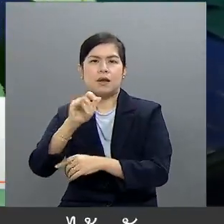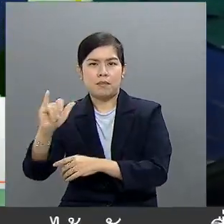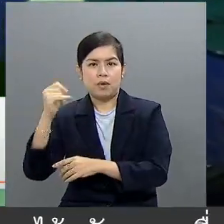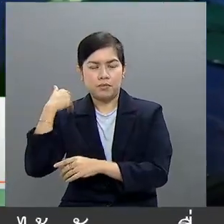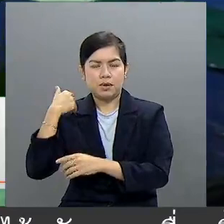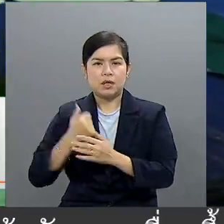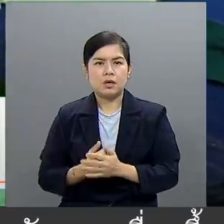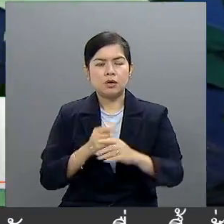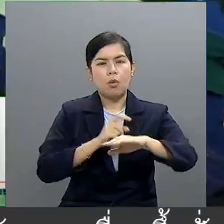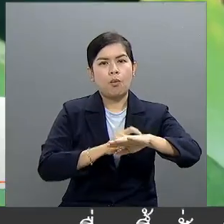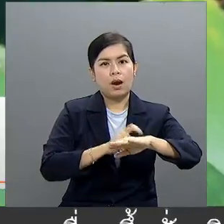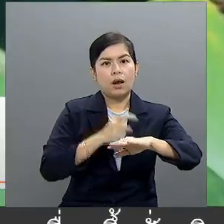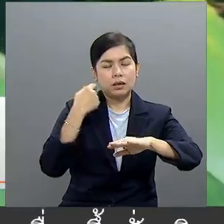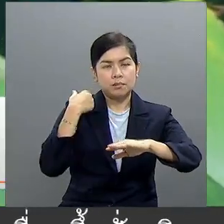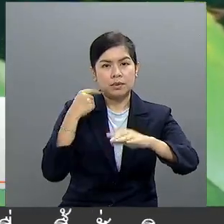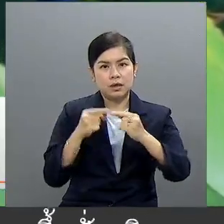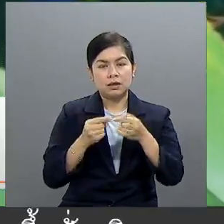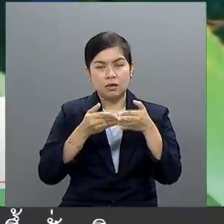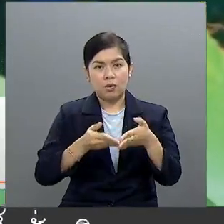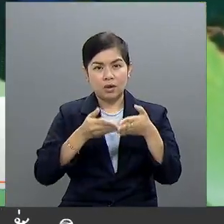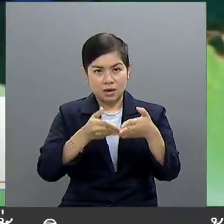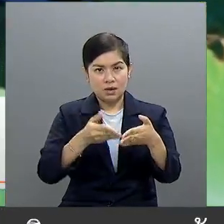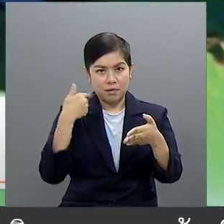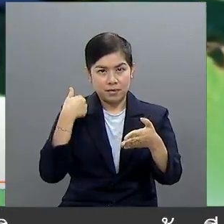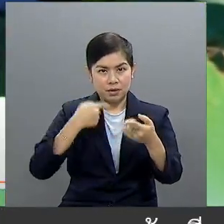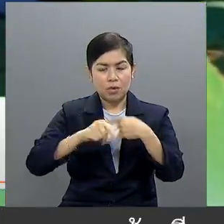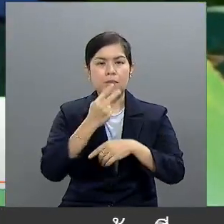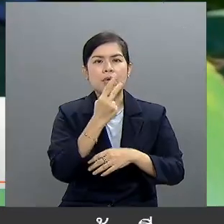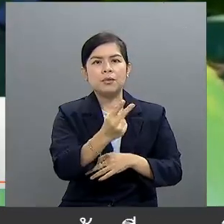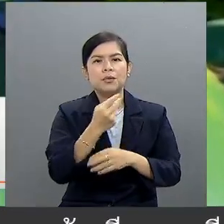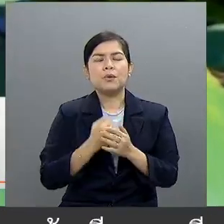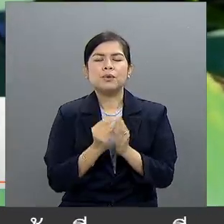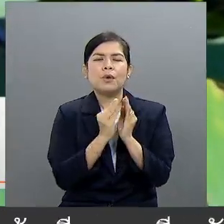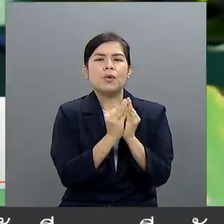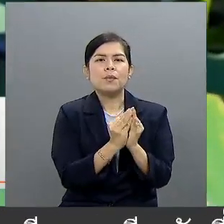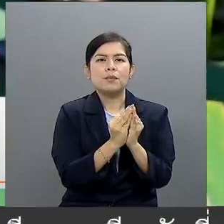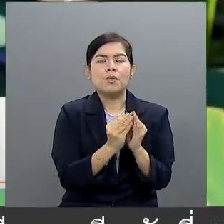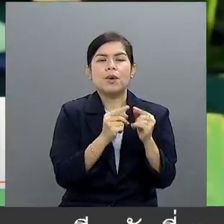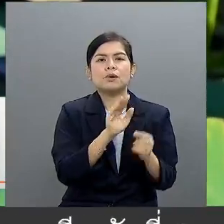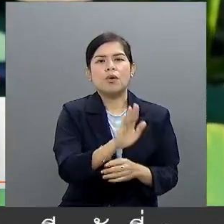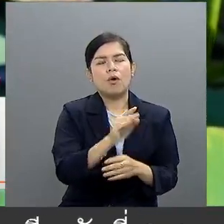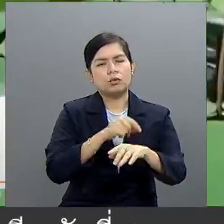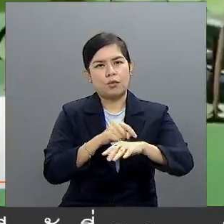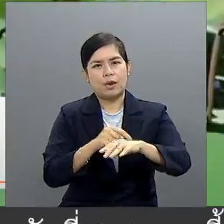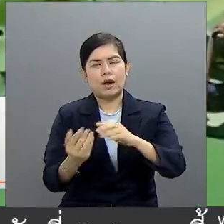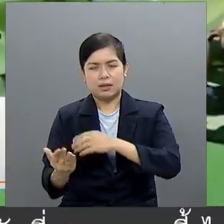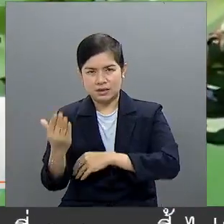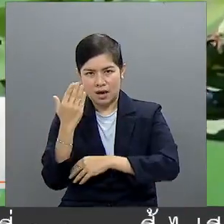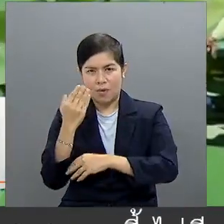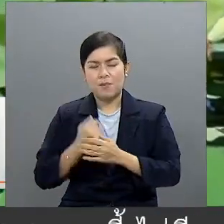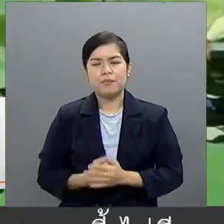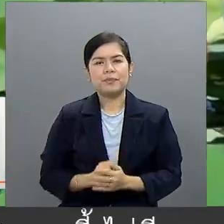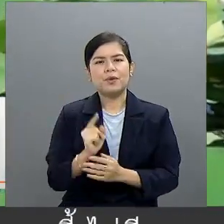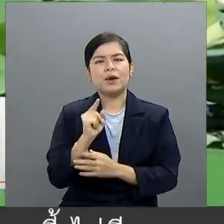มที่สุดในการมาล่องเรือชมบัวหลวงและเรือสำเภาในทุ่ง300ยอดก็คือช่วงเช้านะคะเพราะว่าอากาศจะไม่ร้อนม